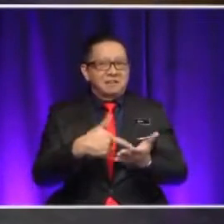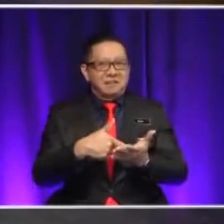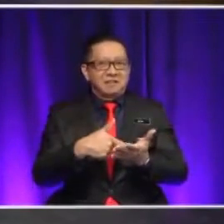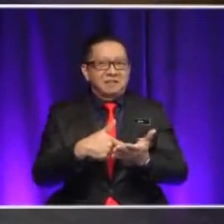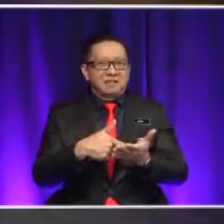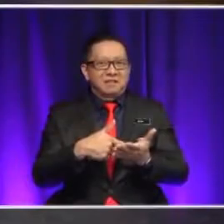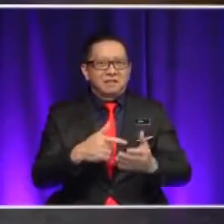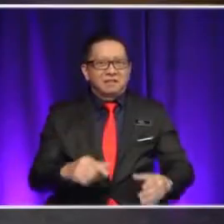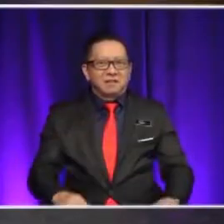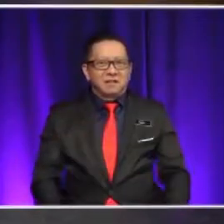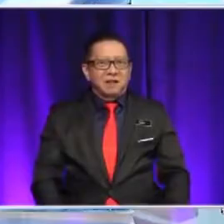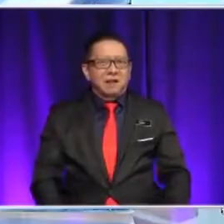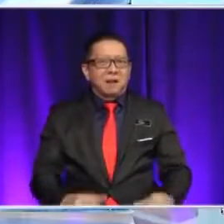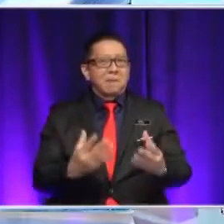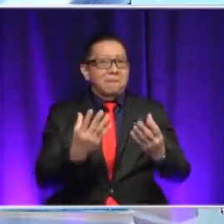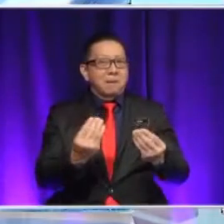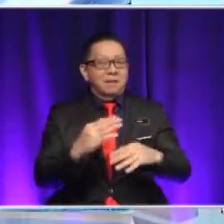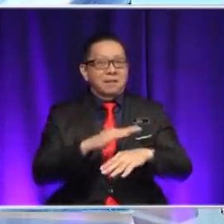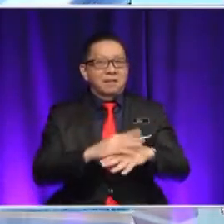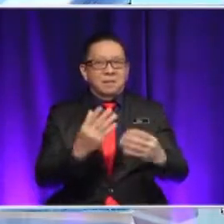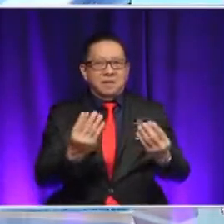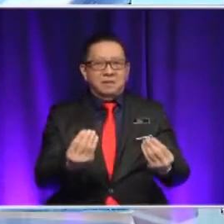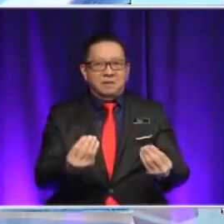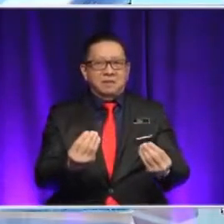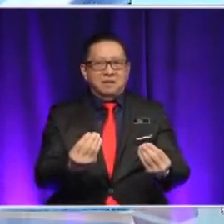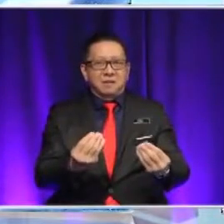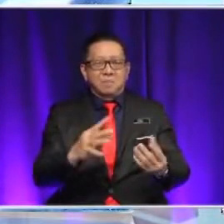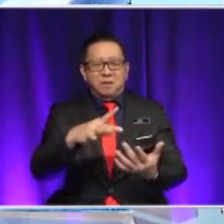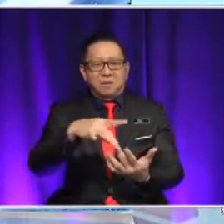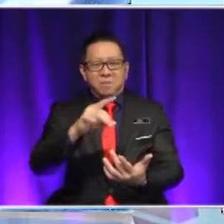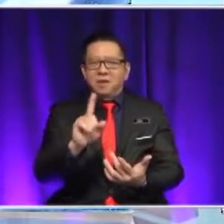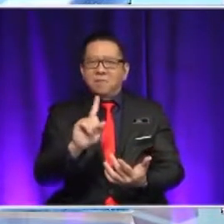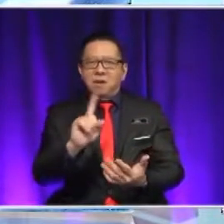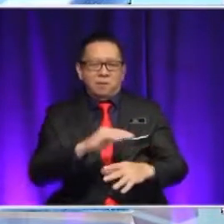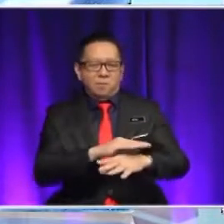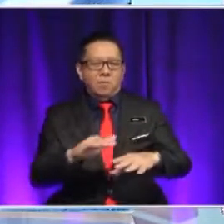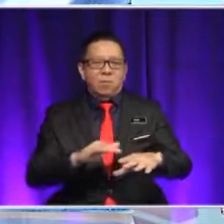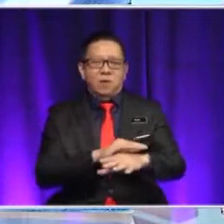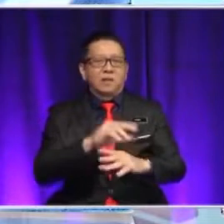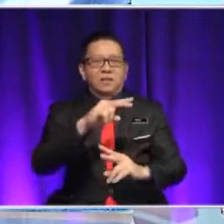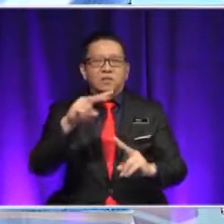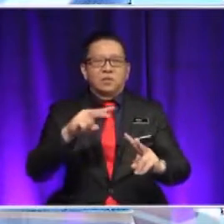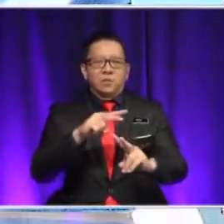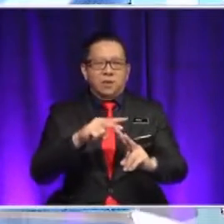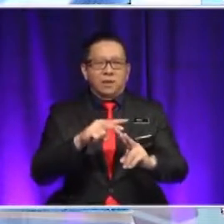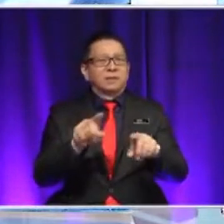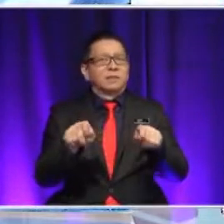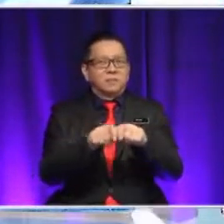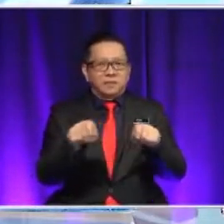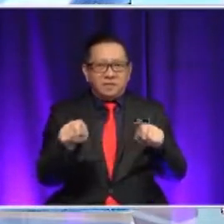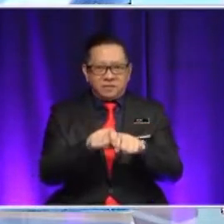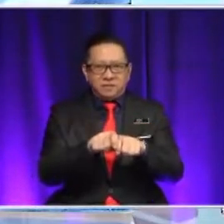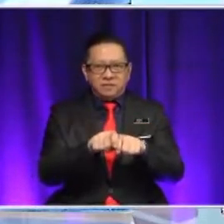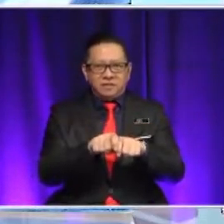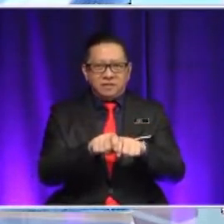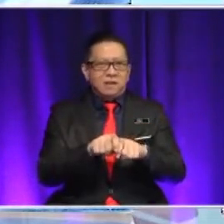Mala teknik basah atas basah kita boleh pilih mana-mana pembukaan yang bersesuaian seperti ayat gua